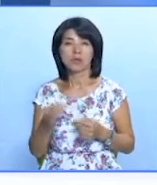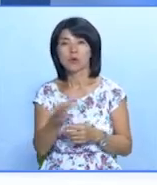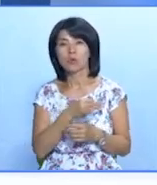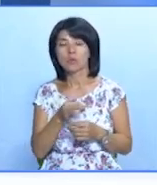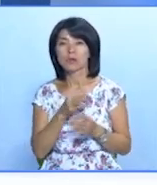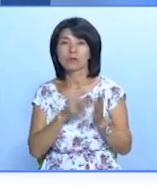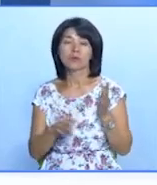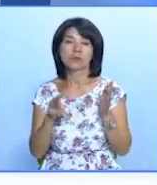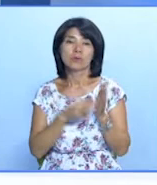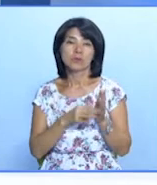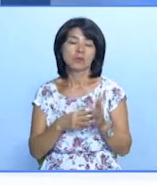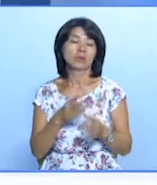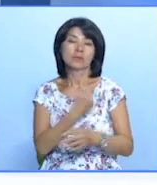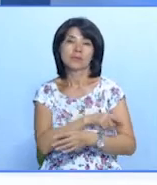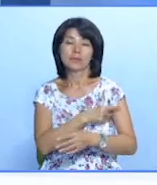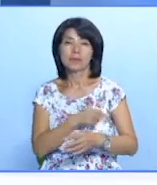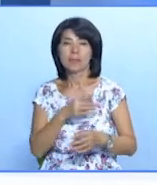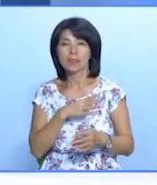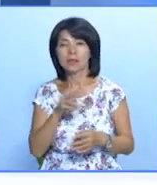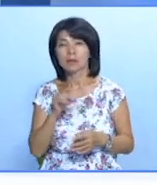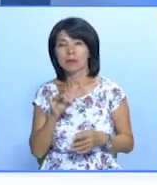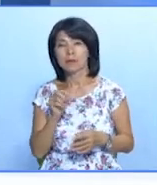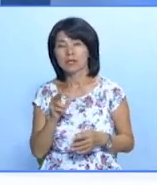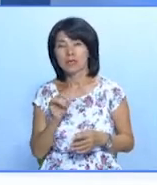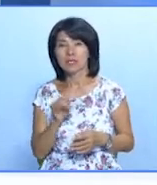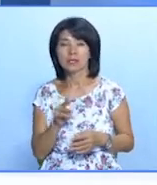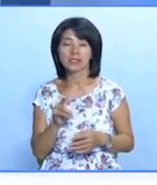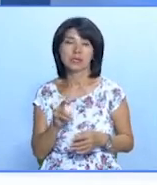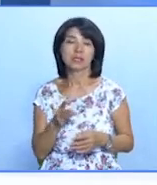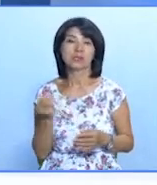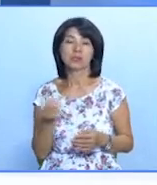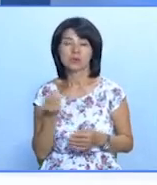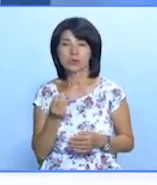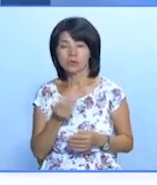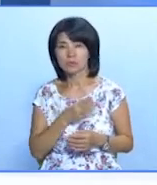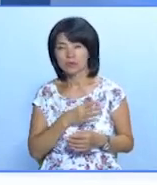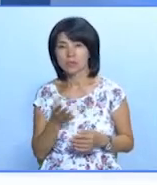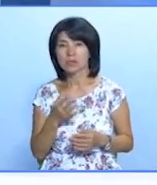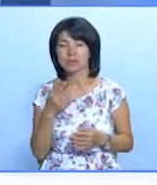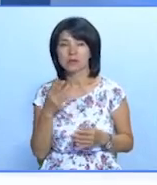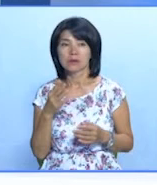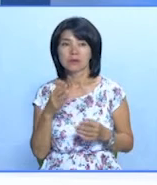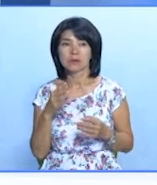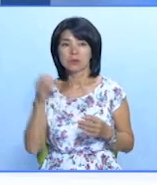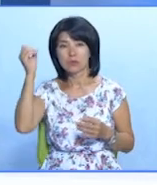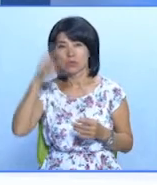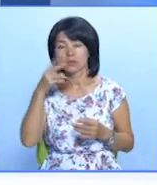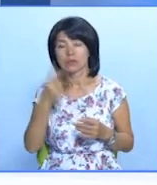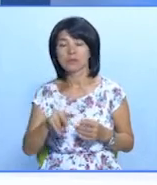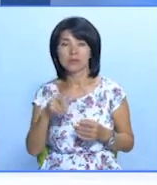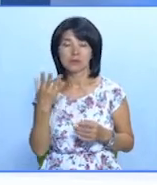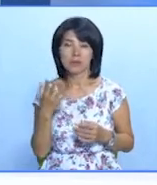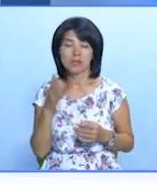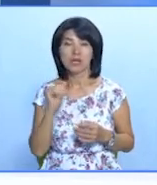88 дәріханасына препараттар таратылды. Павлодарда 44, Екібастұз, Шідерті, Солнечныйда 25, Ақсуда 4 және